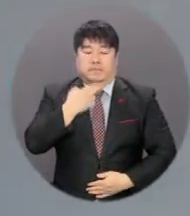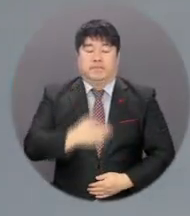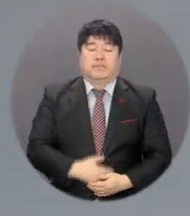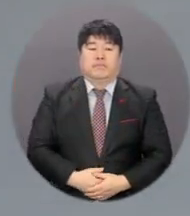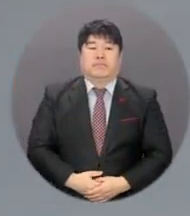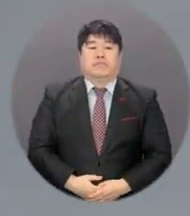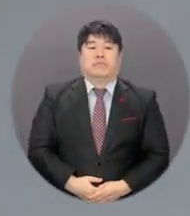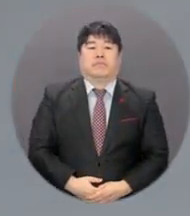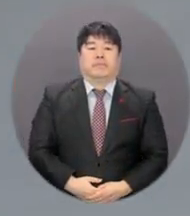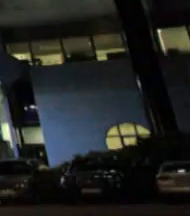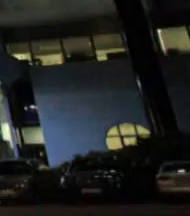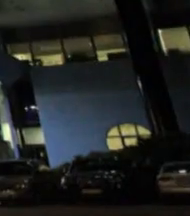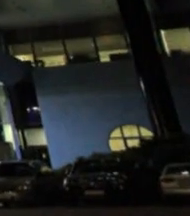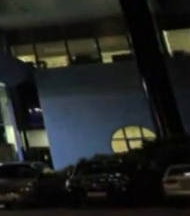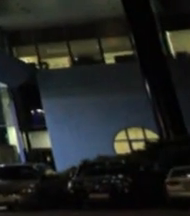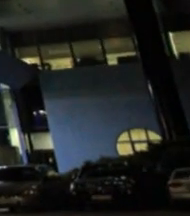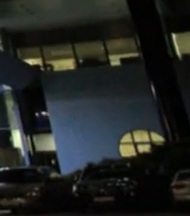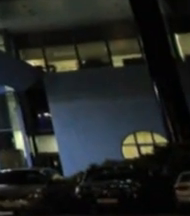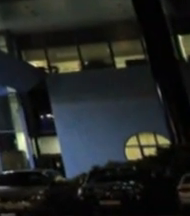뉴스 조희원입니다.